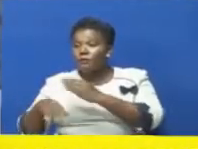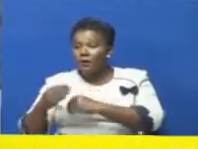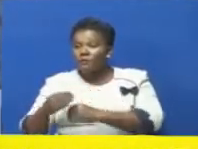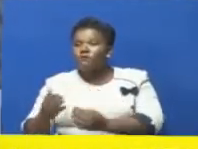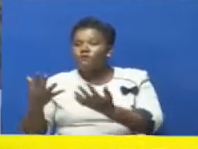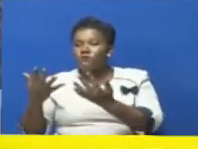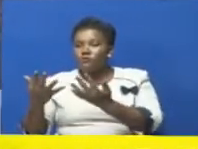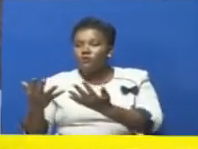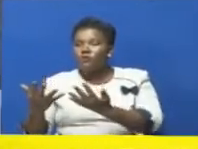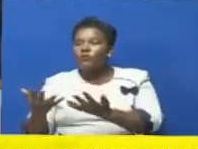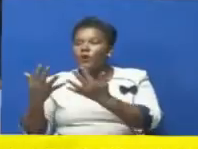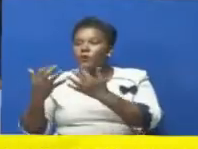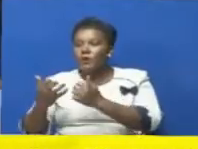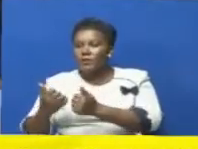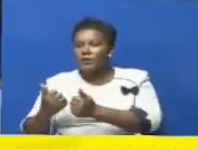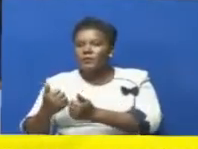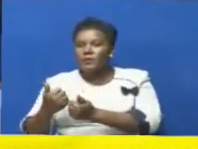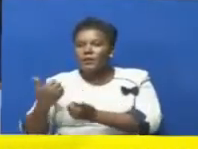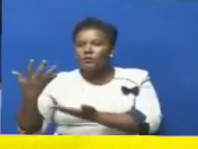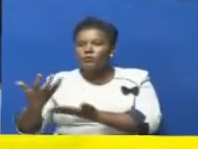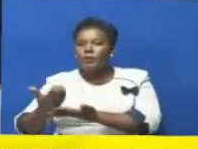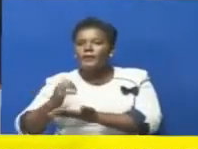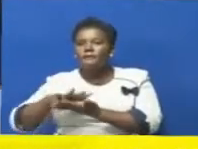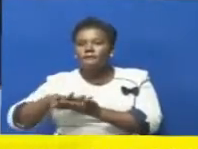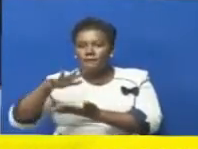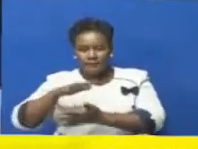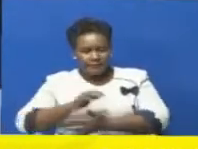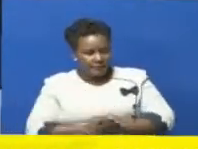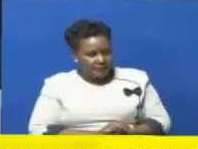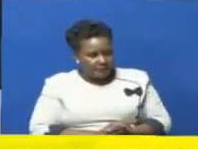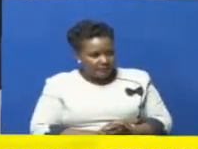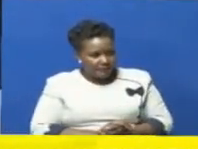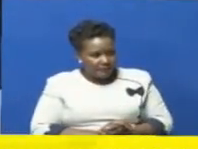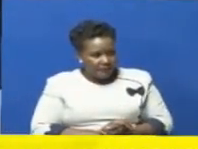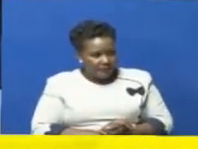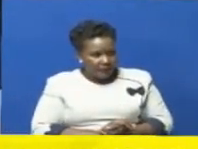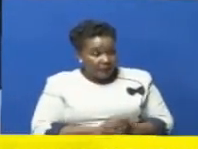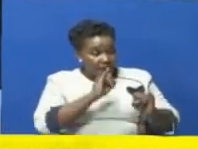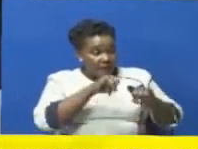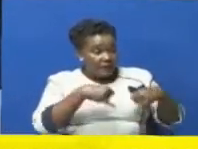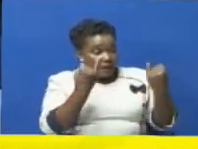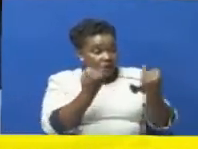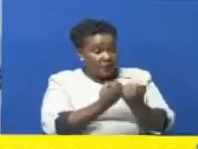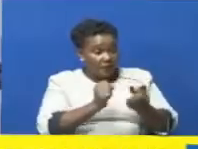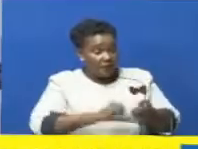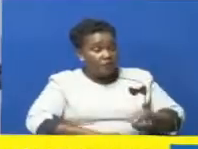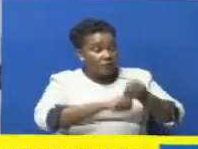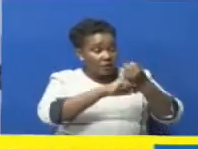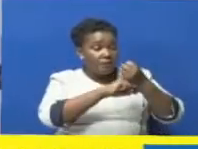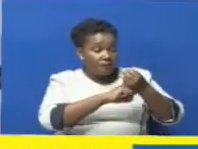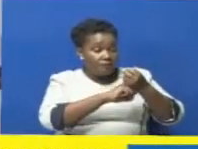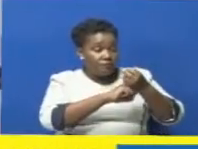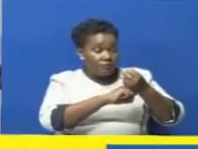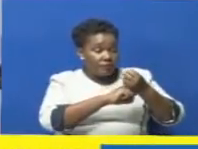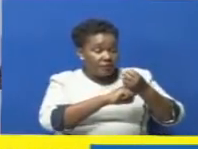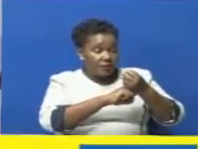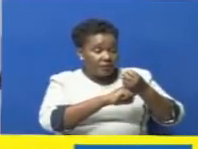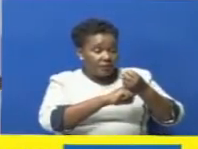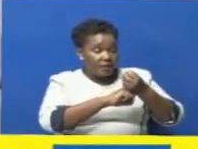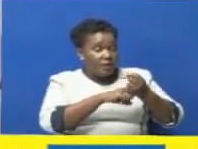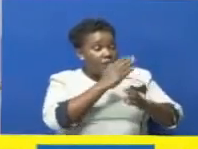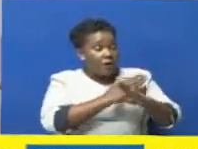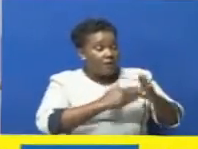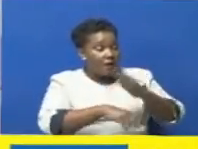cha Christopher cha kusaidia watu wenye ulemavu wa macho CBM Nesia Mahenge